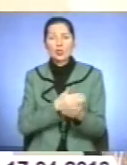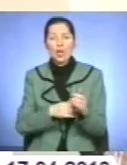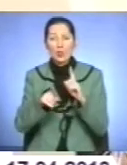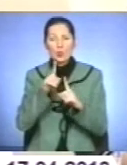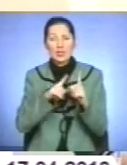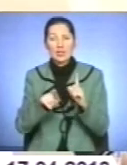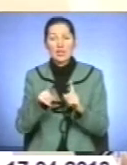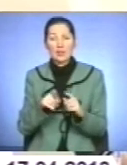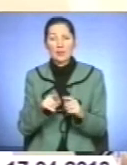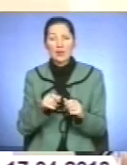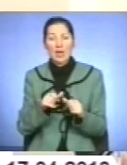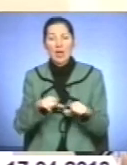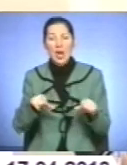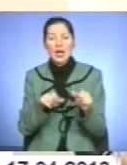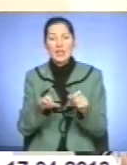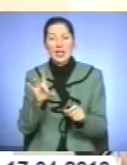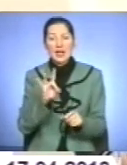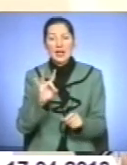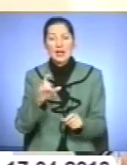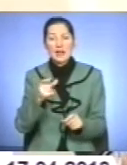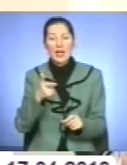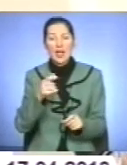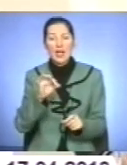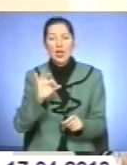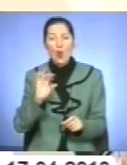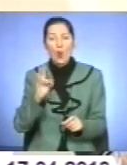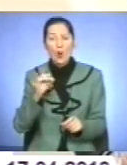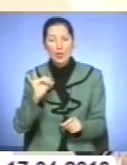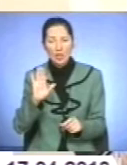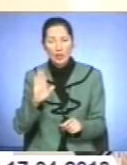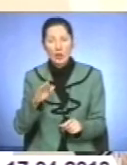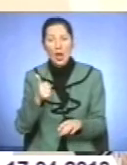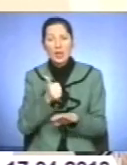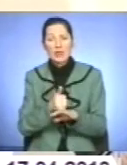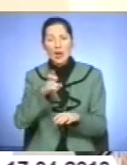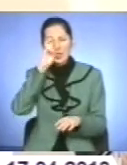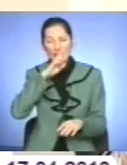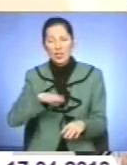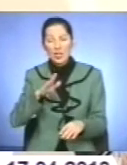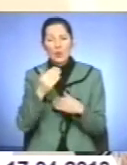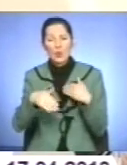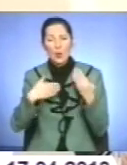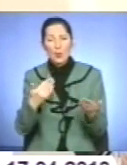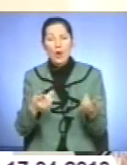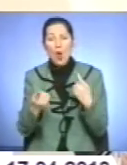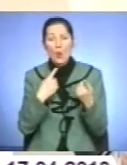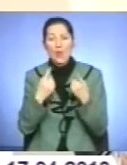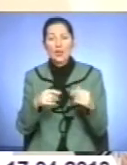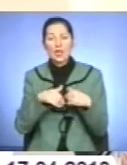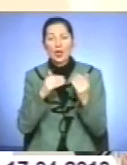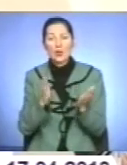Ради регіонів глава держави запропонував обговорити концепцію реформи